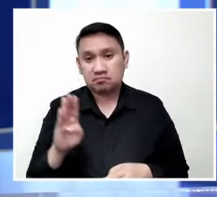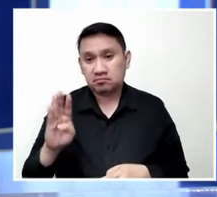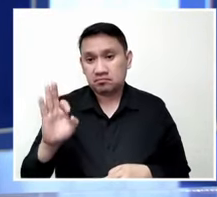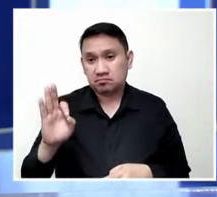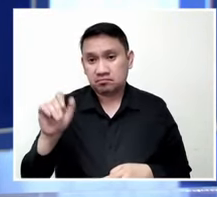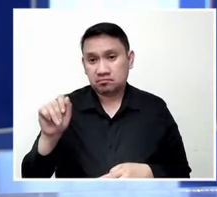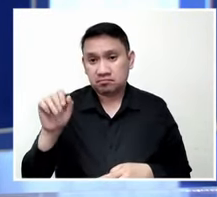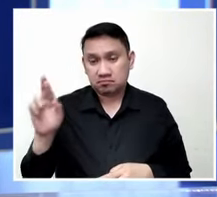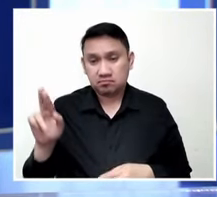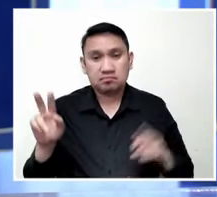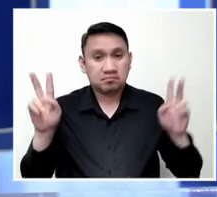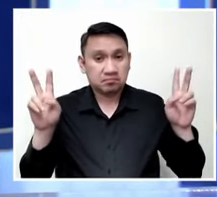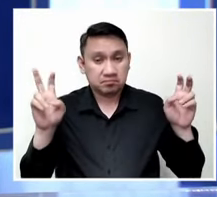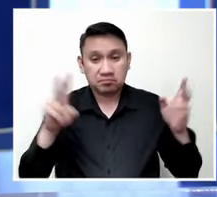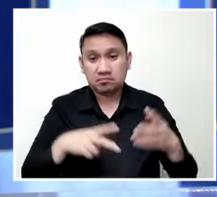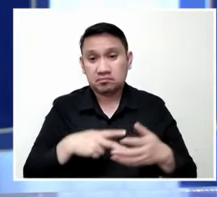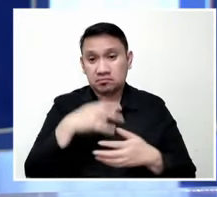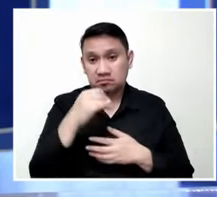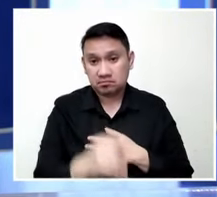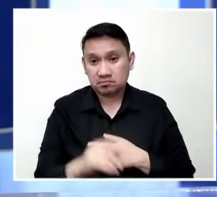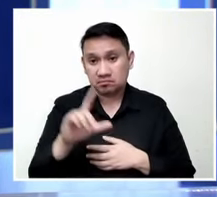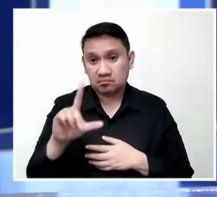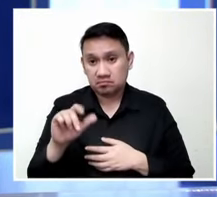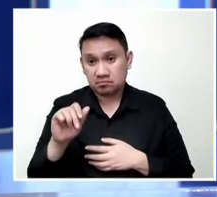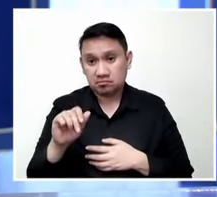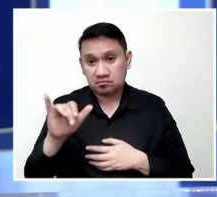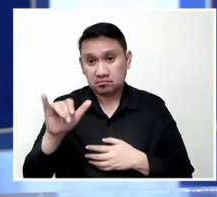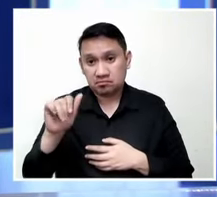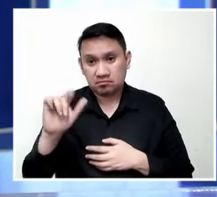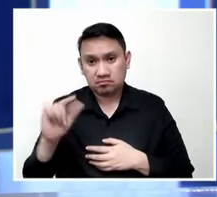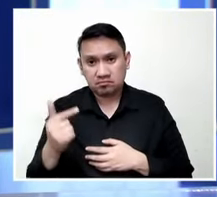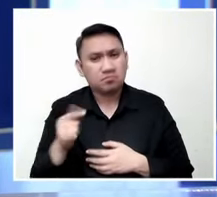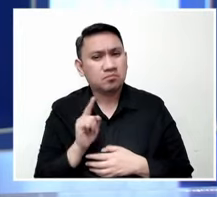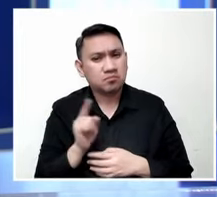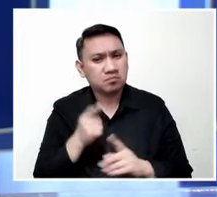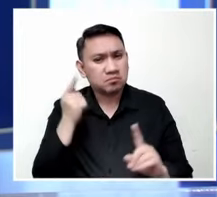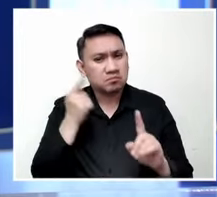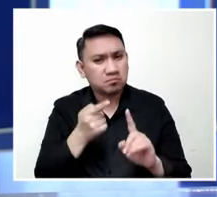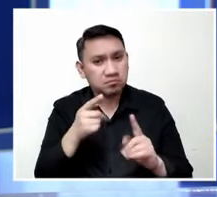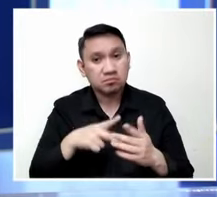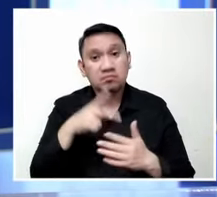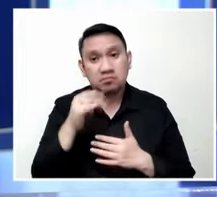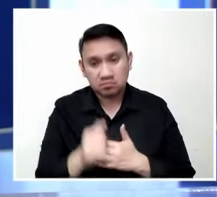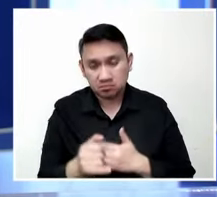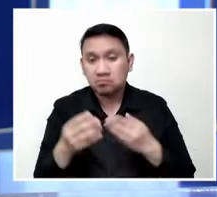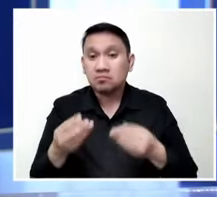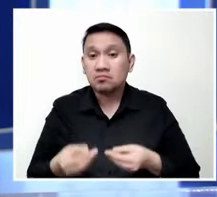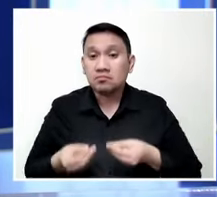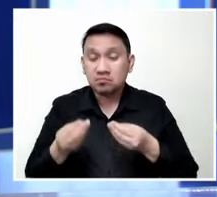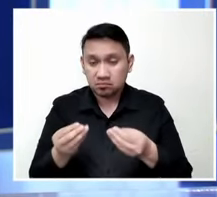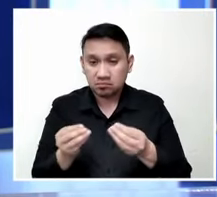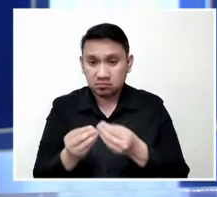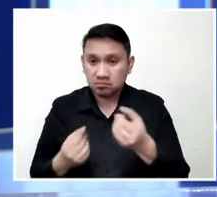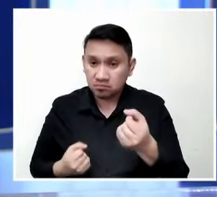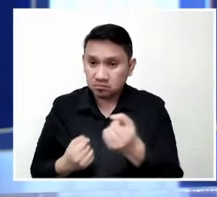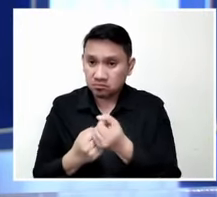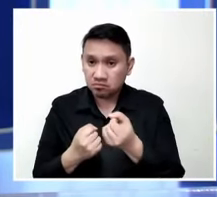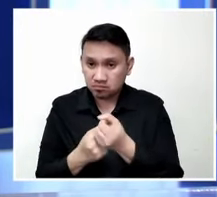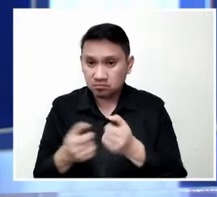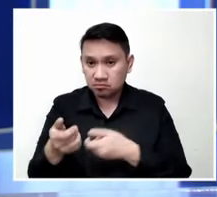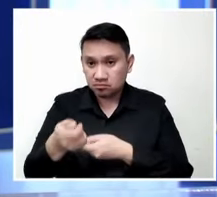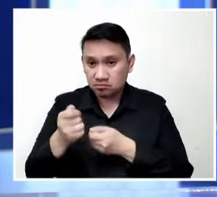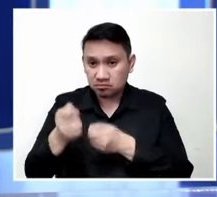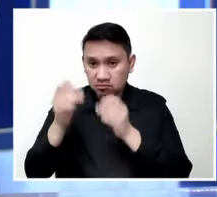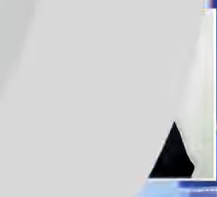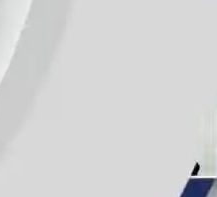Project Layag, WPS. Layo nitong bigyan ng mas maraming ayuda ang mga mangingisda sa West Philippine Sea.